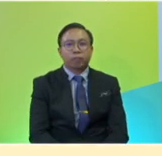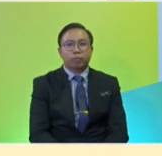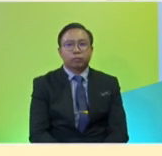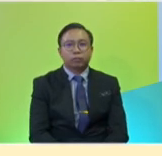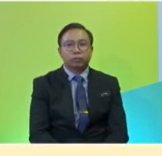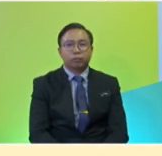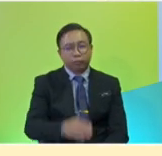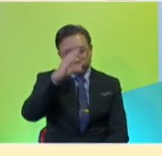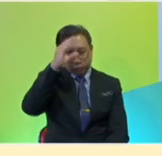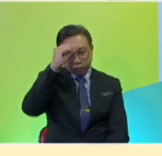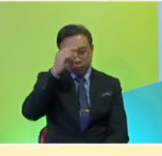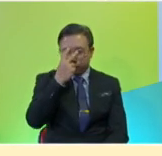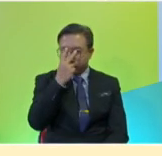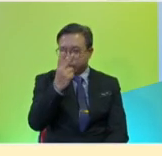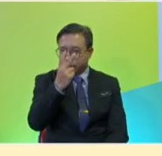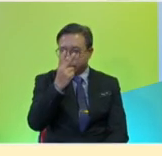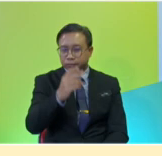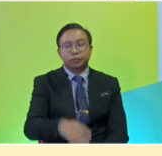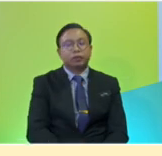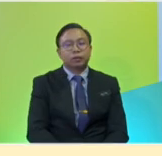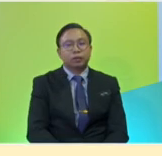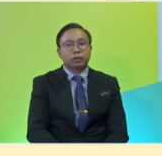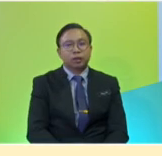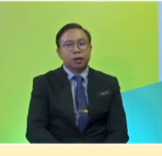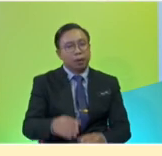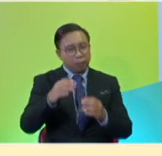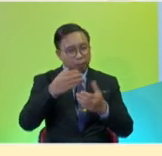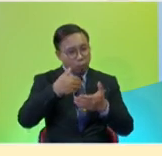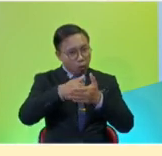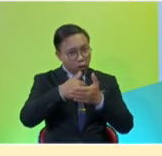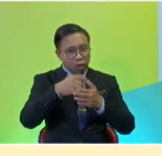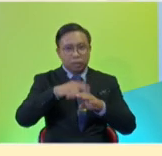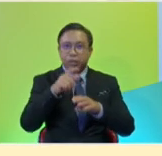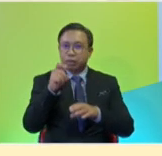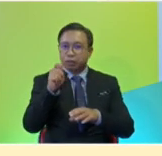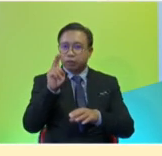Abang menuntun siaran pertandingan bola sepak